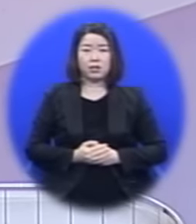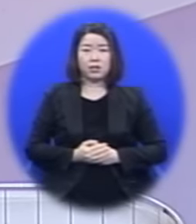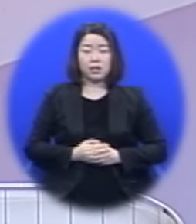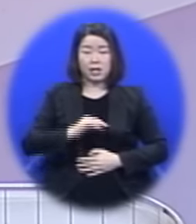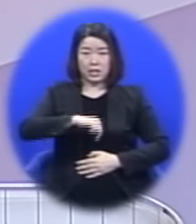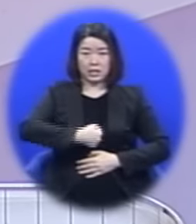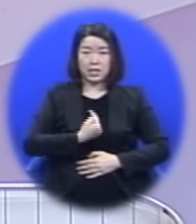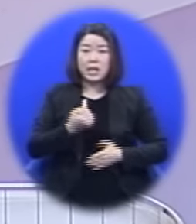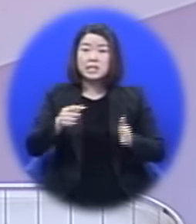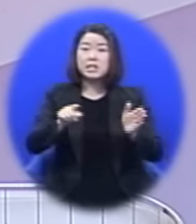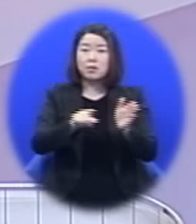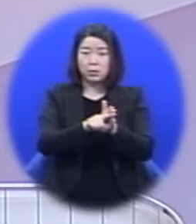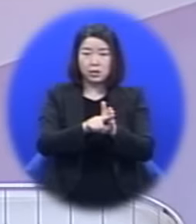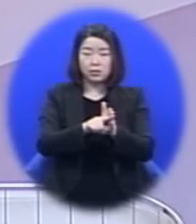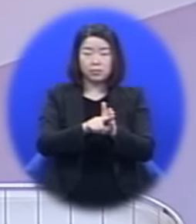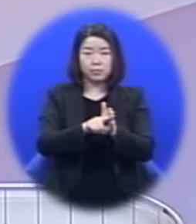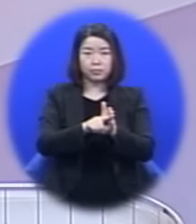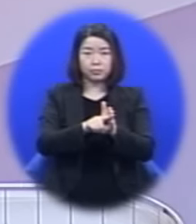자신의 믿음,